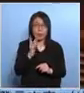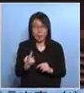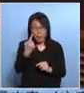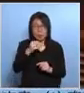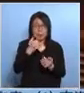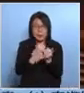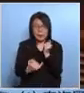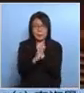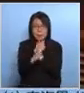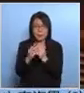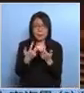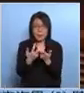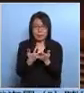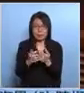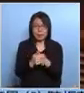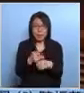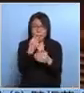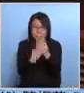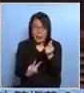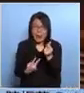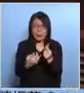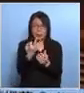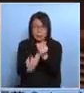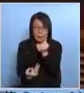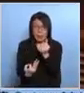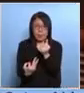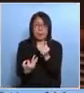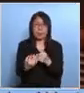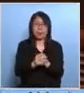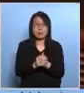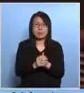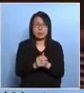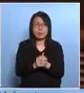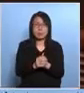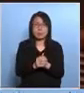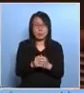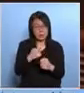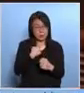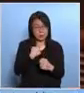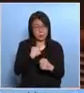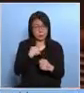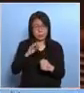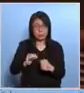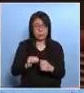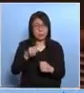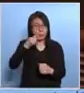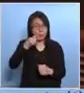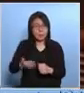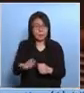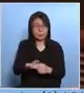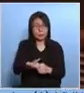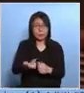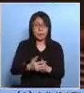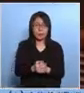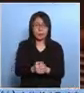的 BB 仔的數目，雙胞胎啊、三胞胎啊，這些是不是都應該要給多一